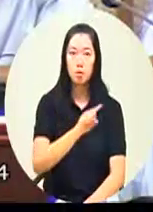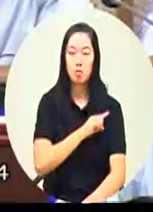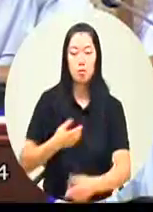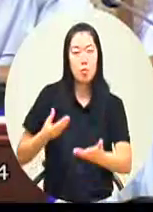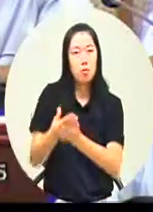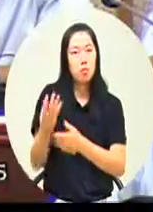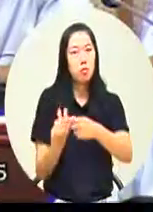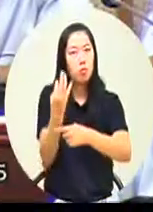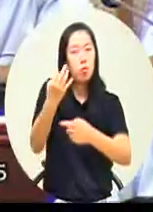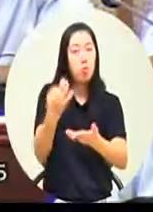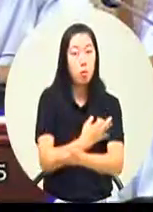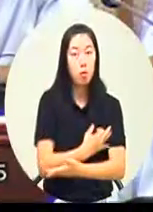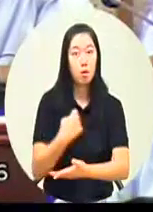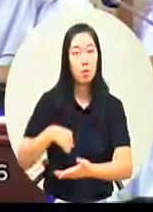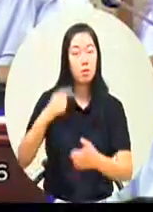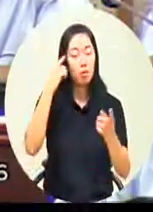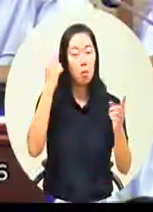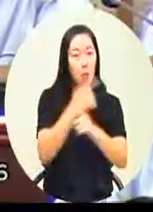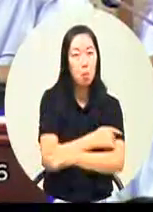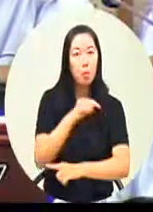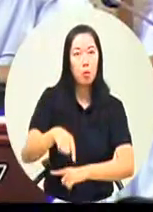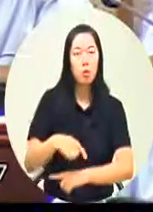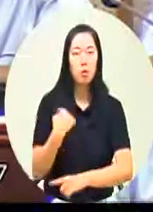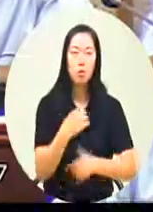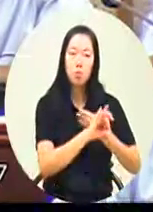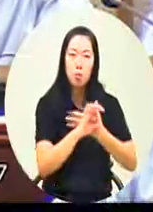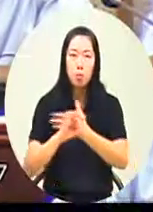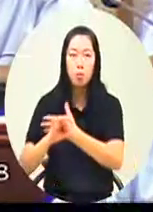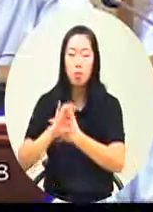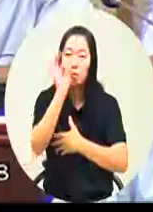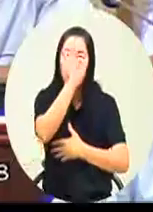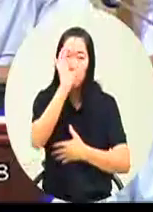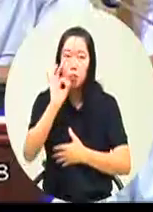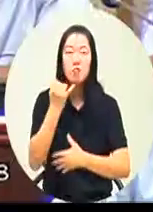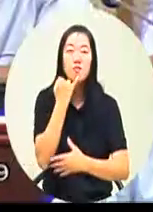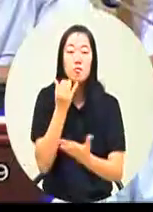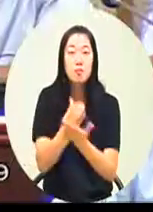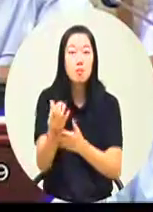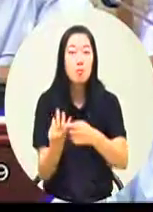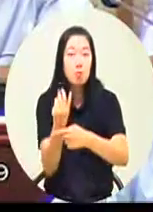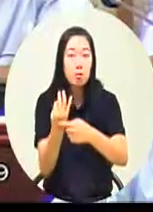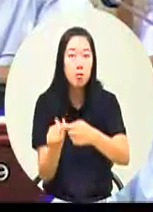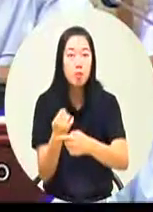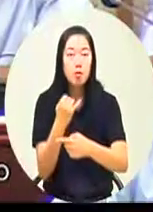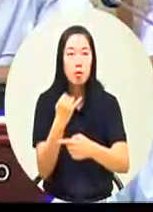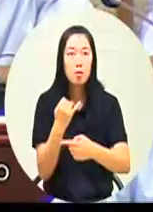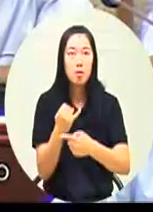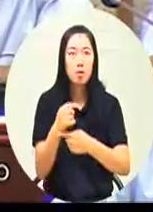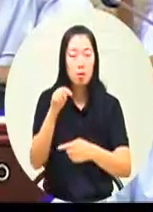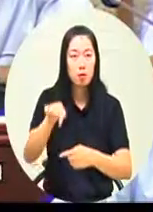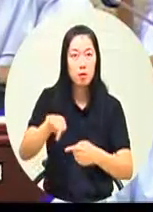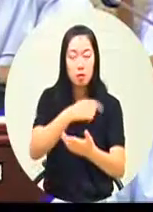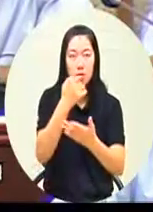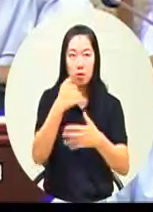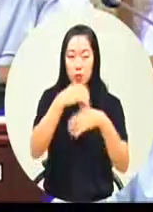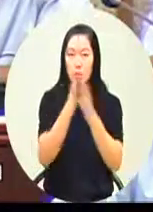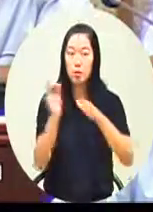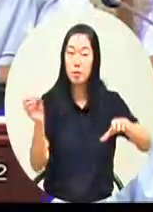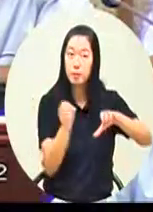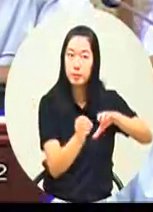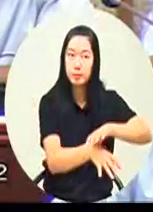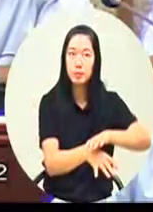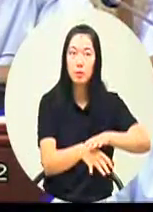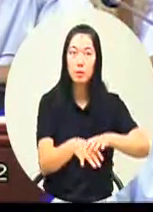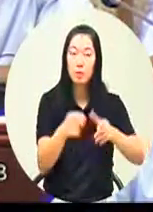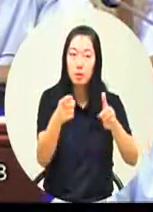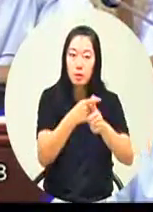够了啊，所以现在就是变成说我们来尝试先去找出可开发的土地，让它可以自偿。那这个怎么会放在我们那个先